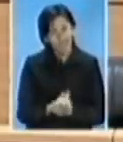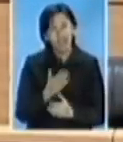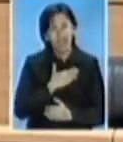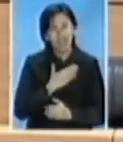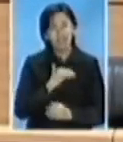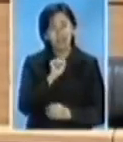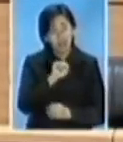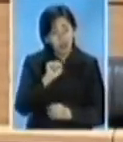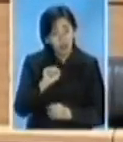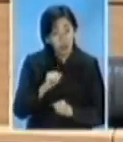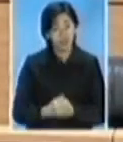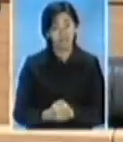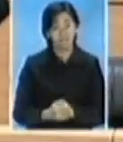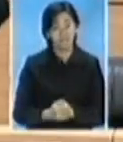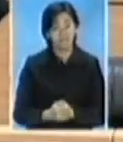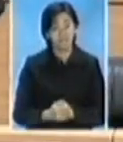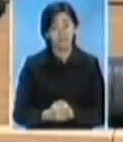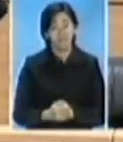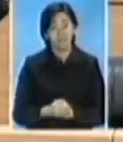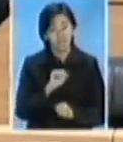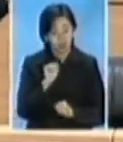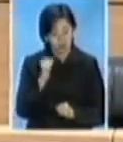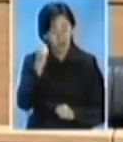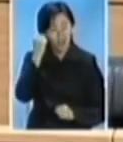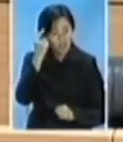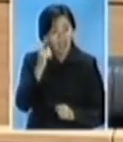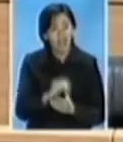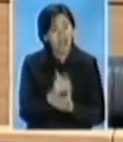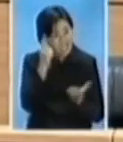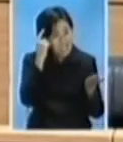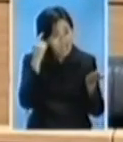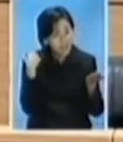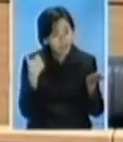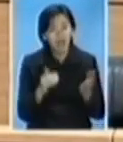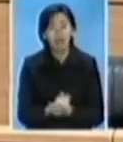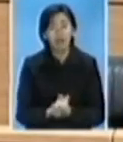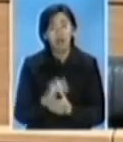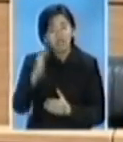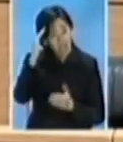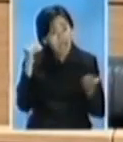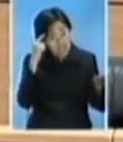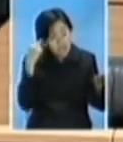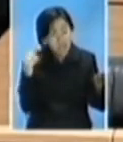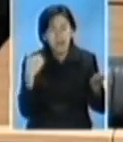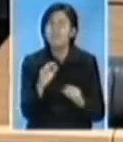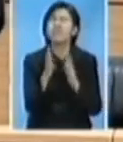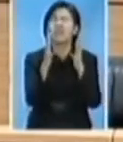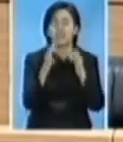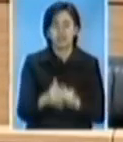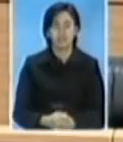ามาเป็นผู้แทนไหมได้ซึมลึกได้เข้าใจท่านเคยคิดได้เปล่าอย่างนี้ พวกทหารเคยคิดได้ไหมไม่มี